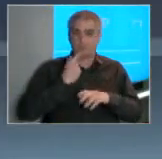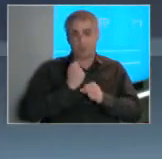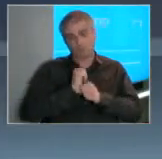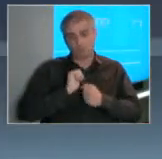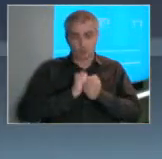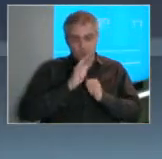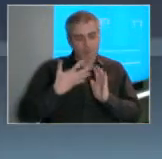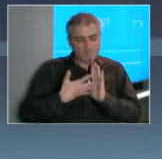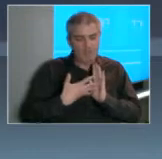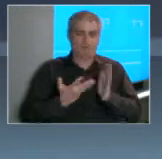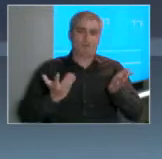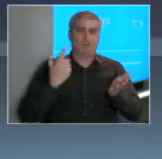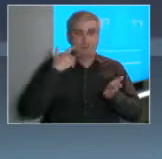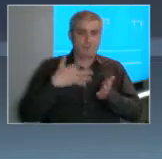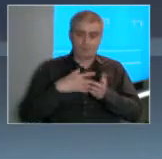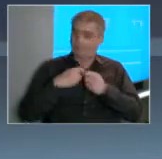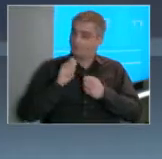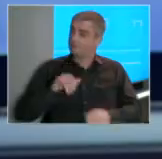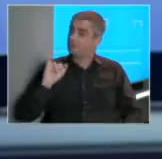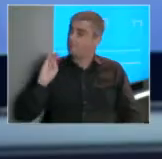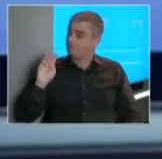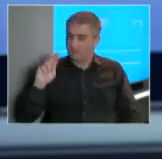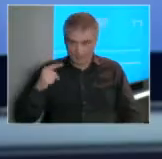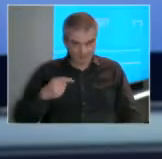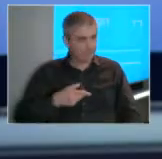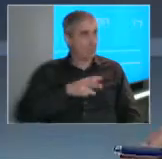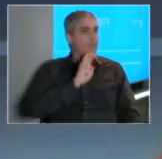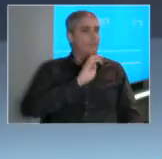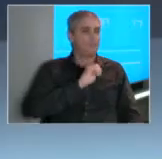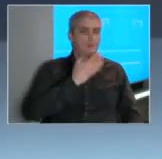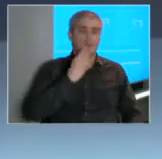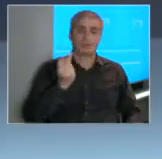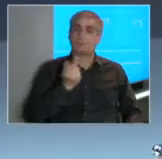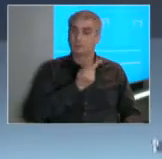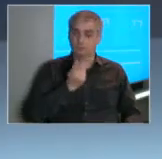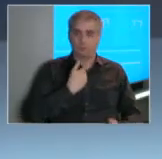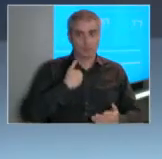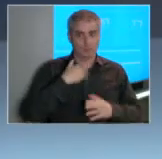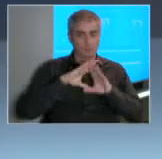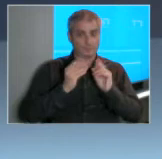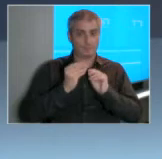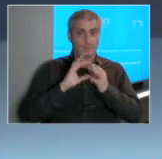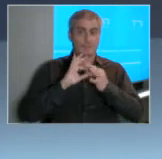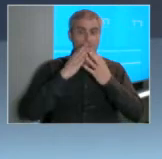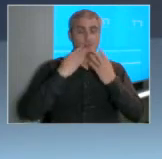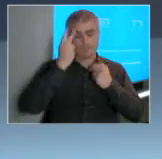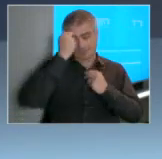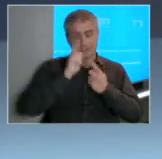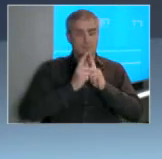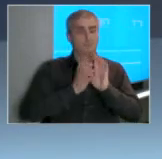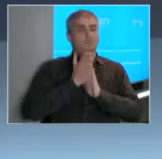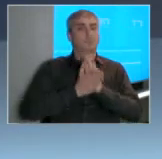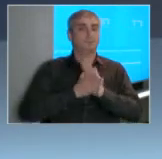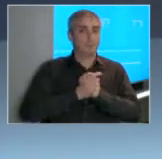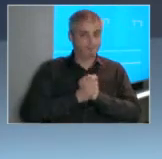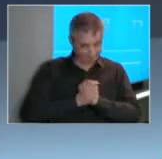לעשות או לא, אבל לפחות לבדוק. לבחון, חבר הכנסת יעקב מרגי, עומרי מילמן, תודה רבה לשניכם. אנחנו מסכמים את המדע, תודה לטלבו סידן על התרגום